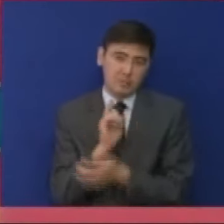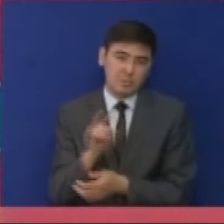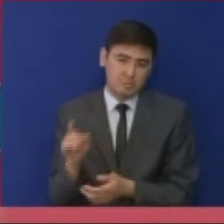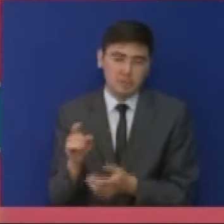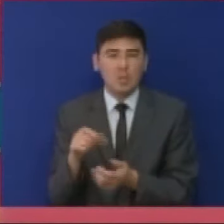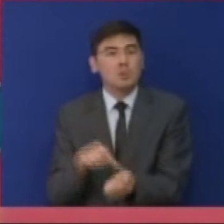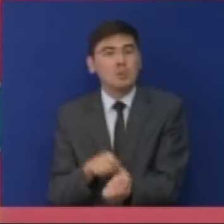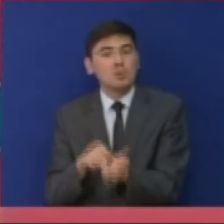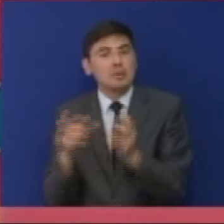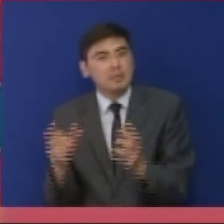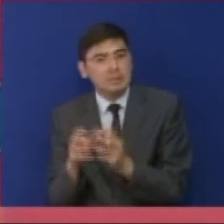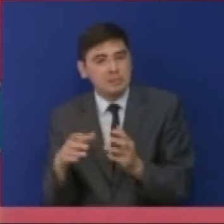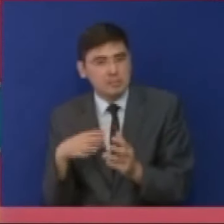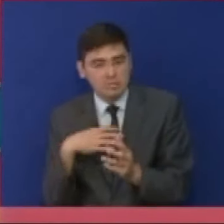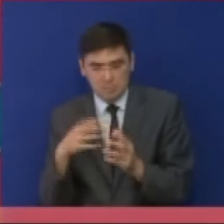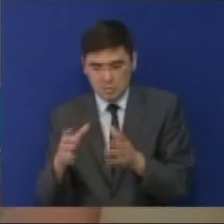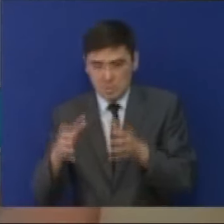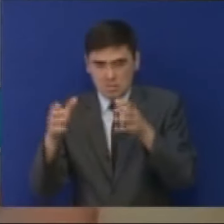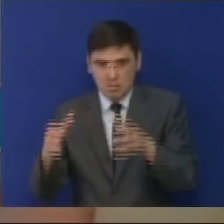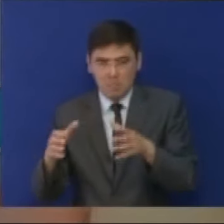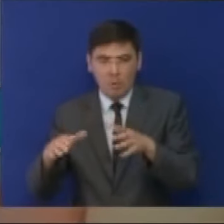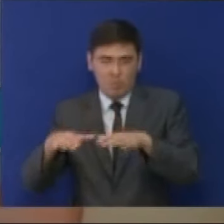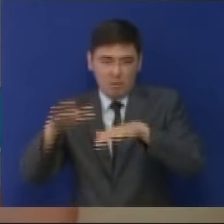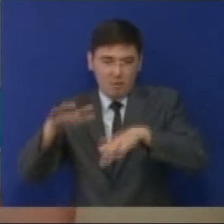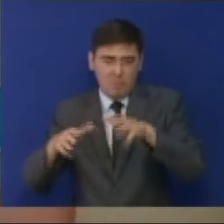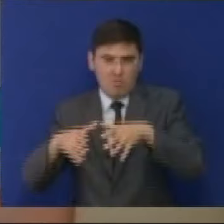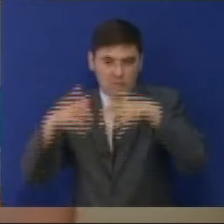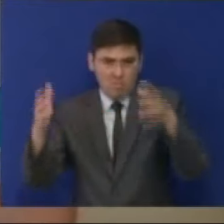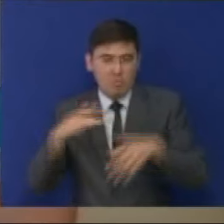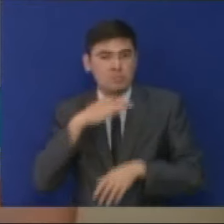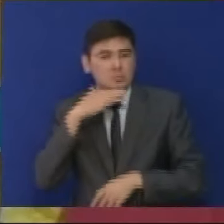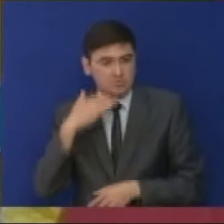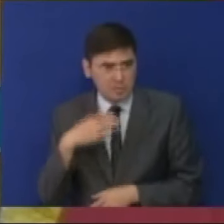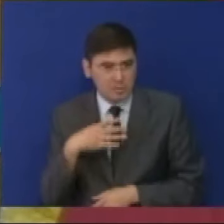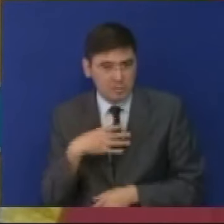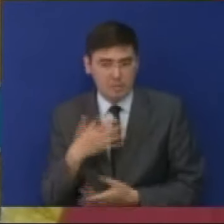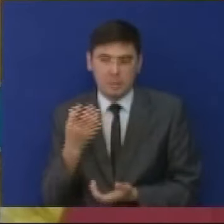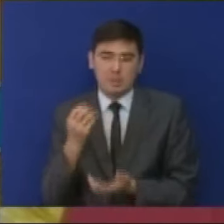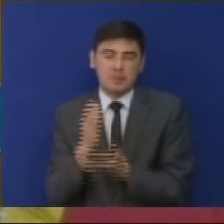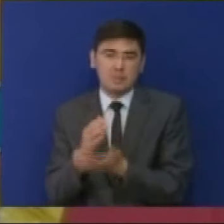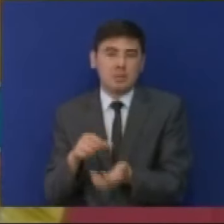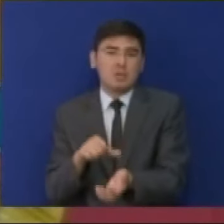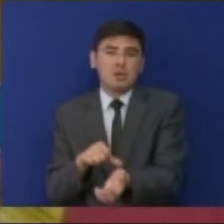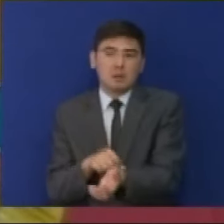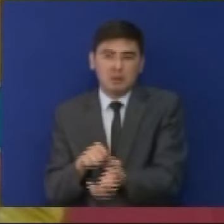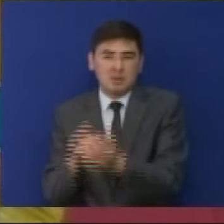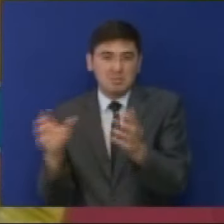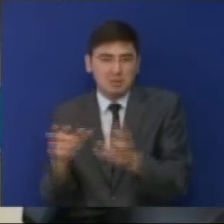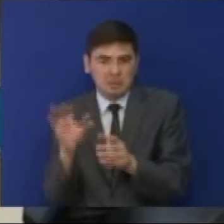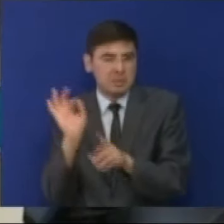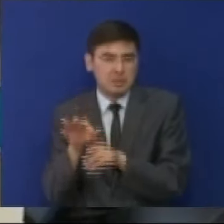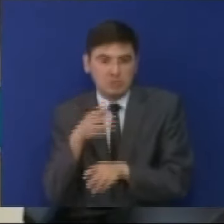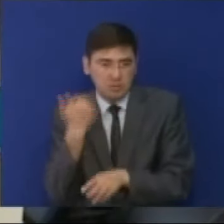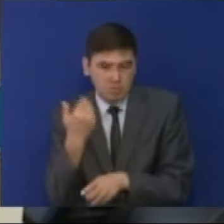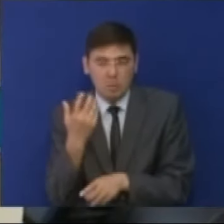факты хранения наркотических средств в особо крупном размере, незаконный посев наркотических средств, хранение без цели сбыта и 52